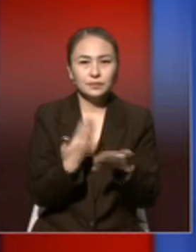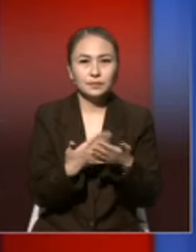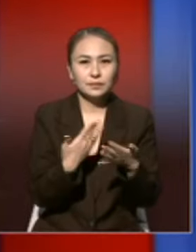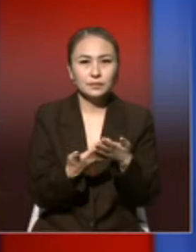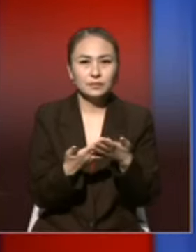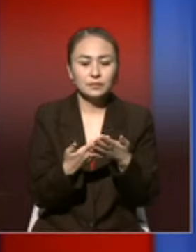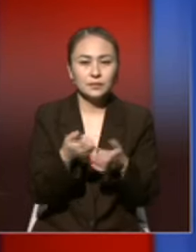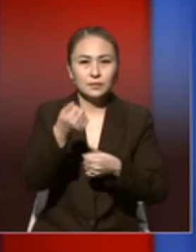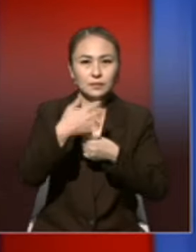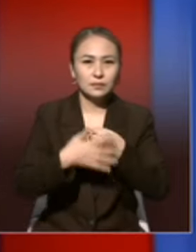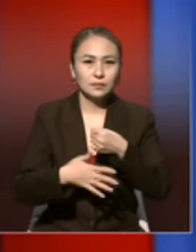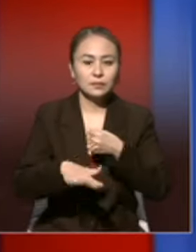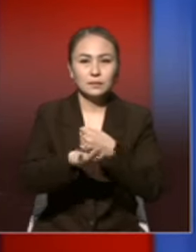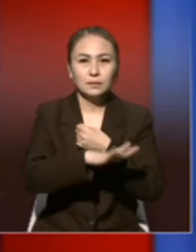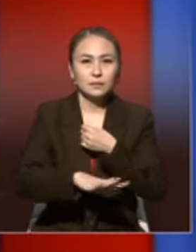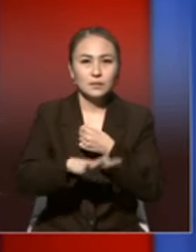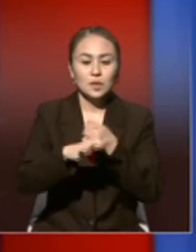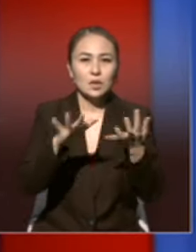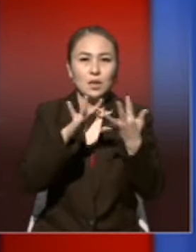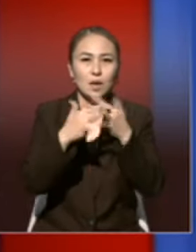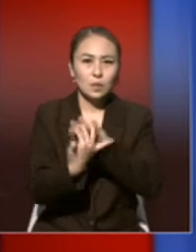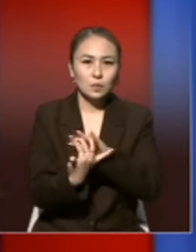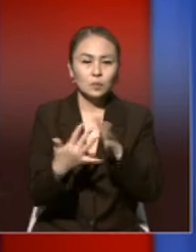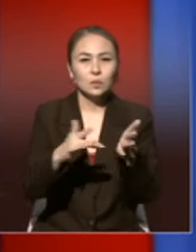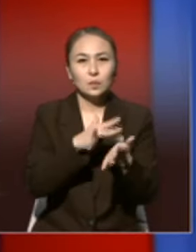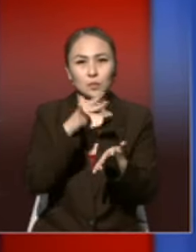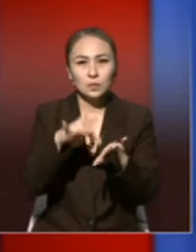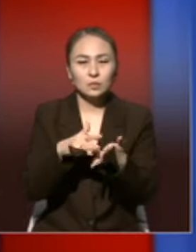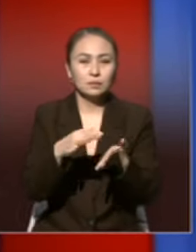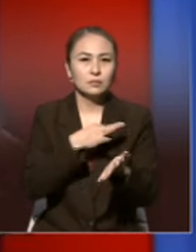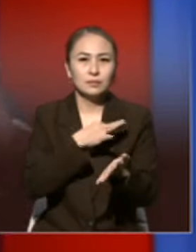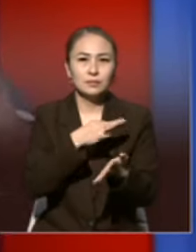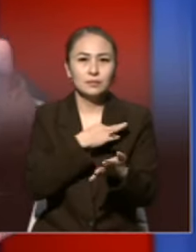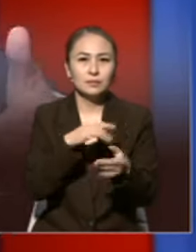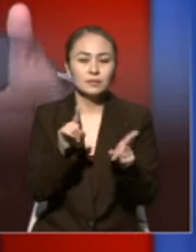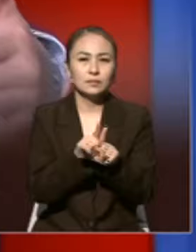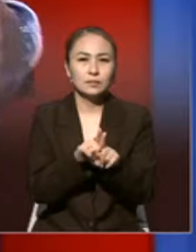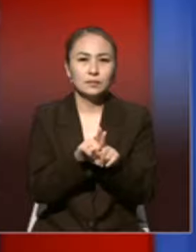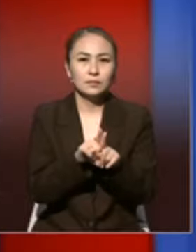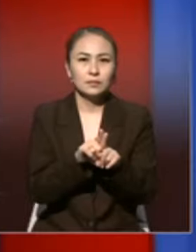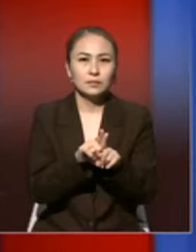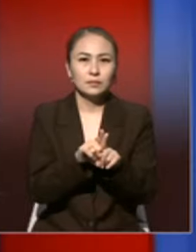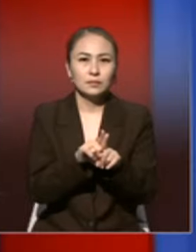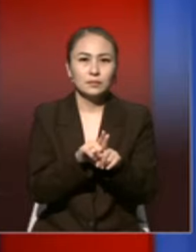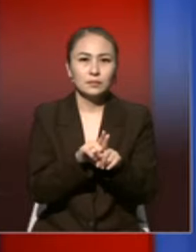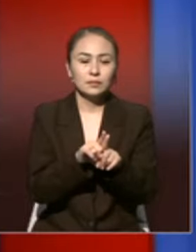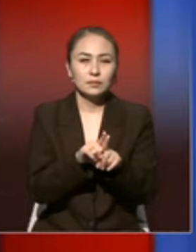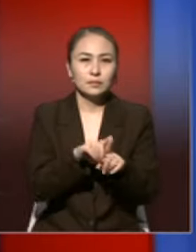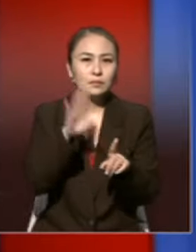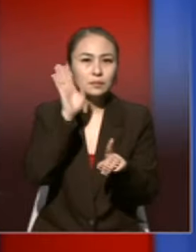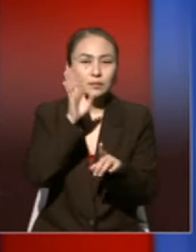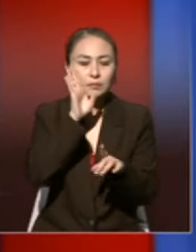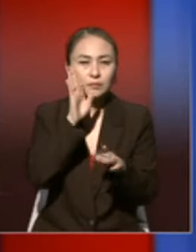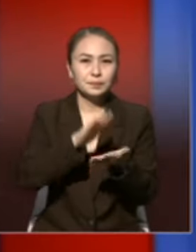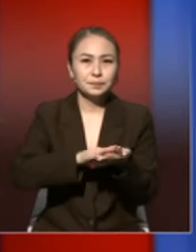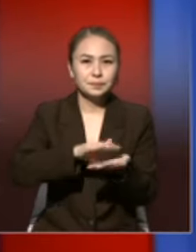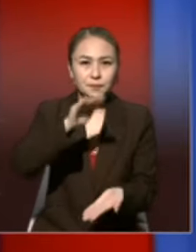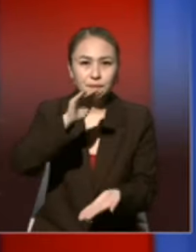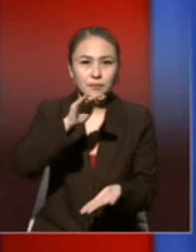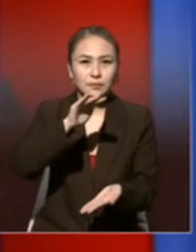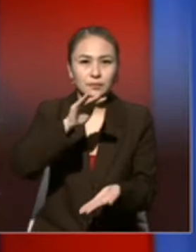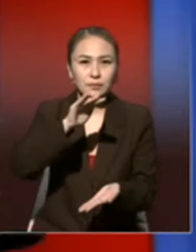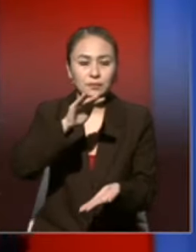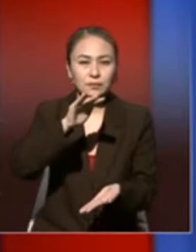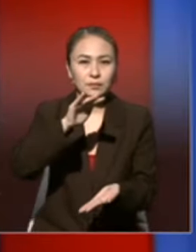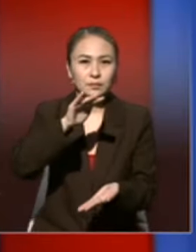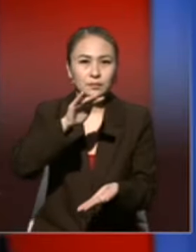Сол орталықта мысалға ауылда болсын, қалада болсын мейлі, соны мысалға жаңағындай сол суды жинап, соның